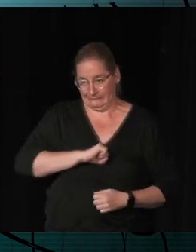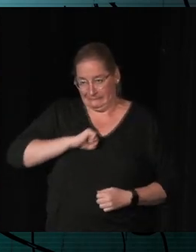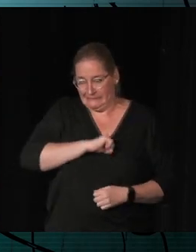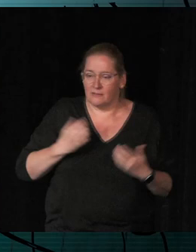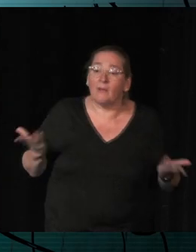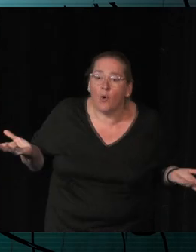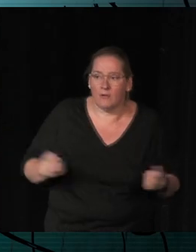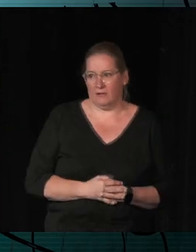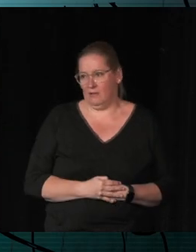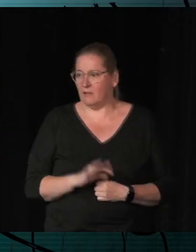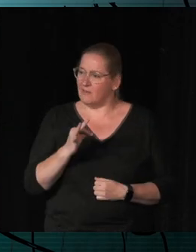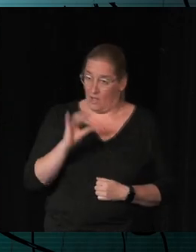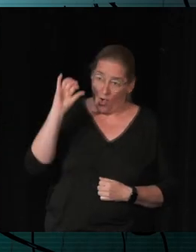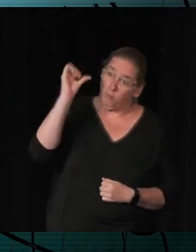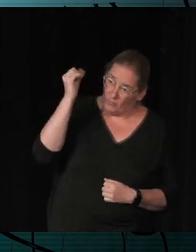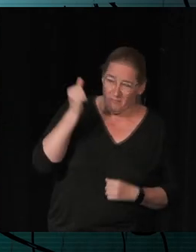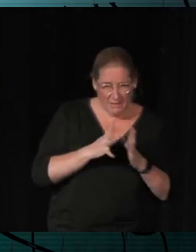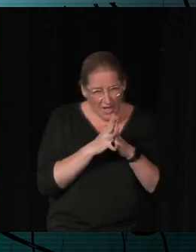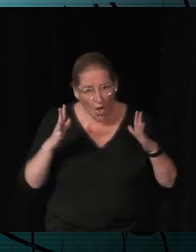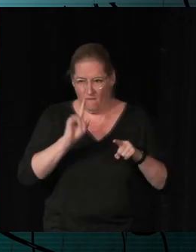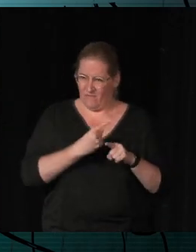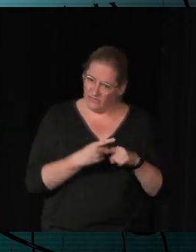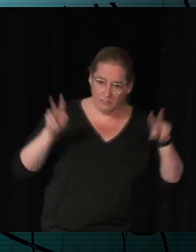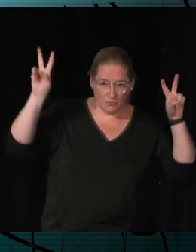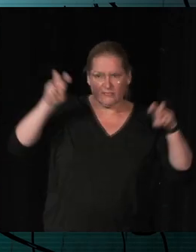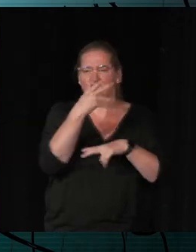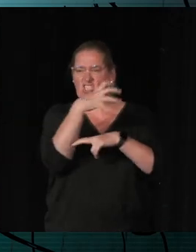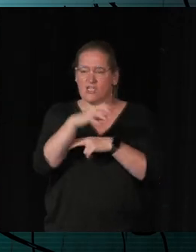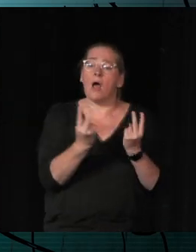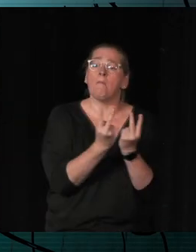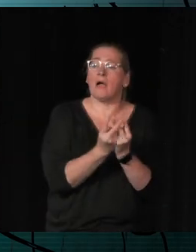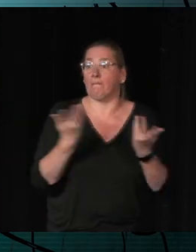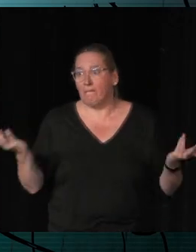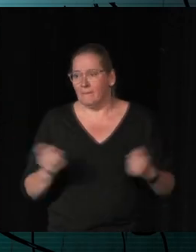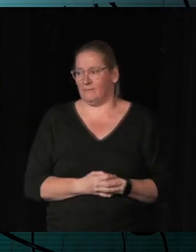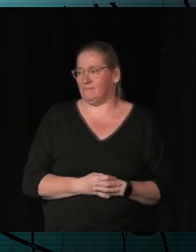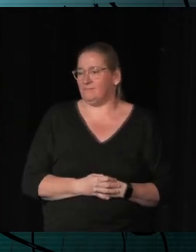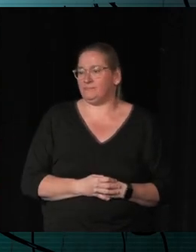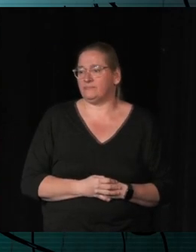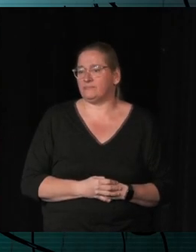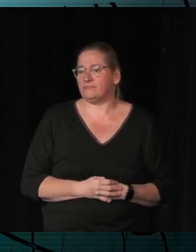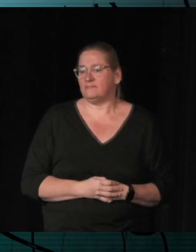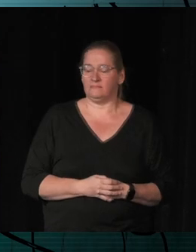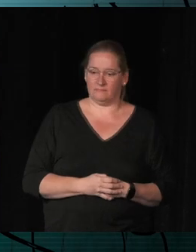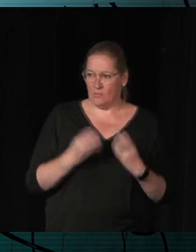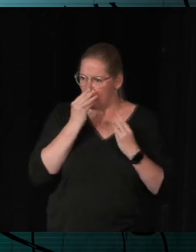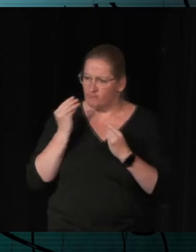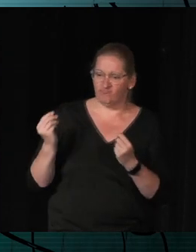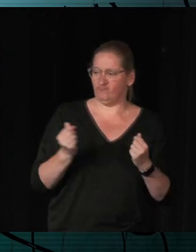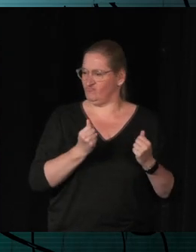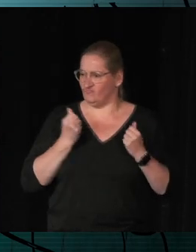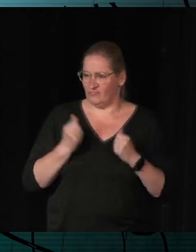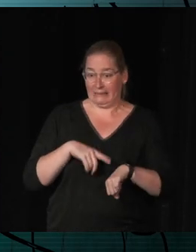et oui ça fait partie des premiers blockbusters peut-être je sais pas je suis pas spécialiste ok enfin bon voilà donc je sens les signes